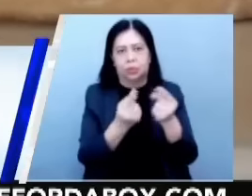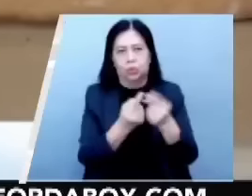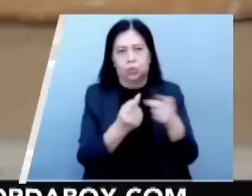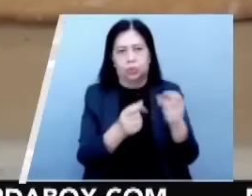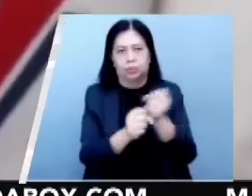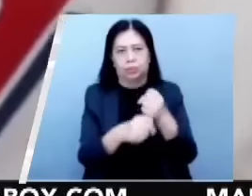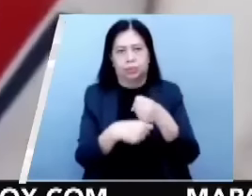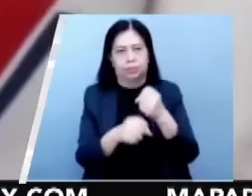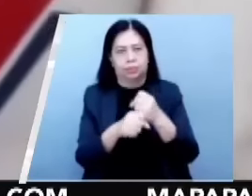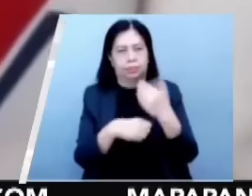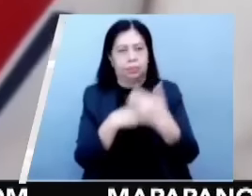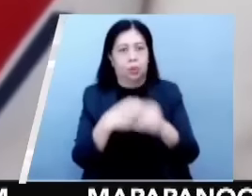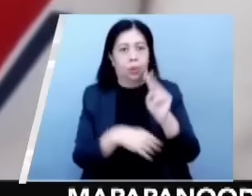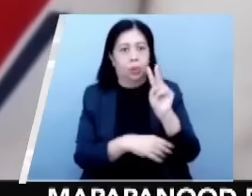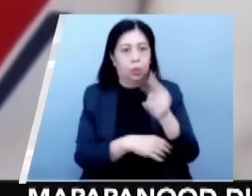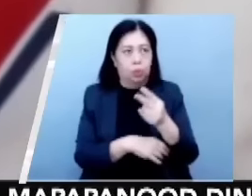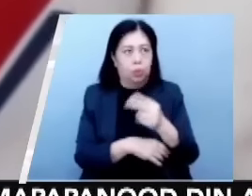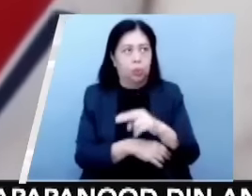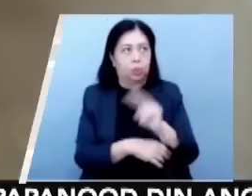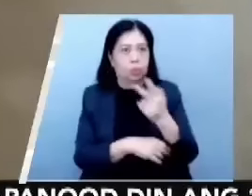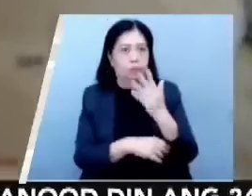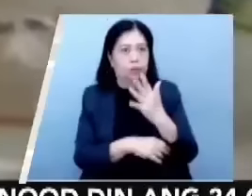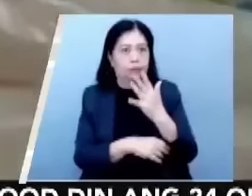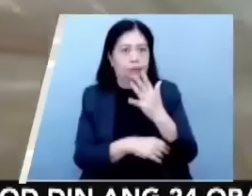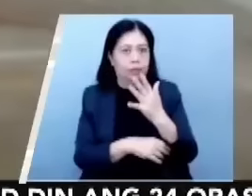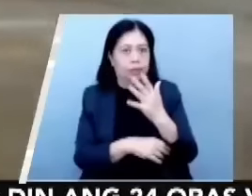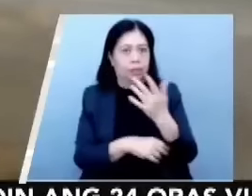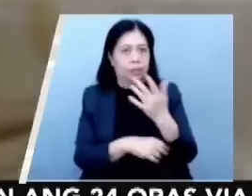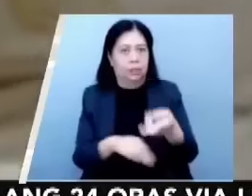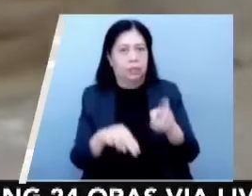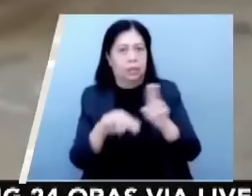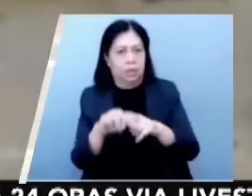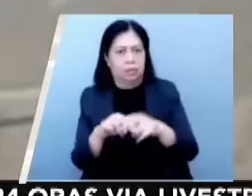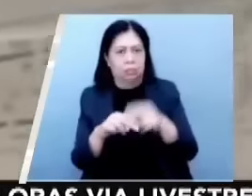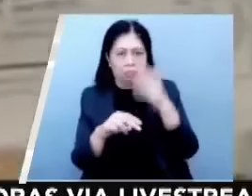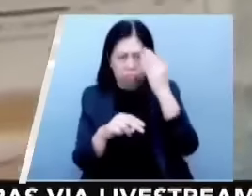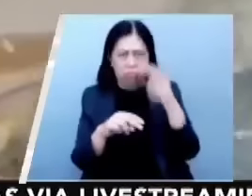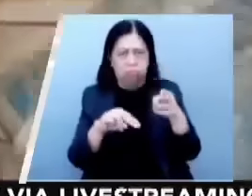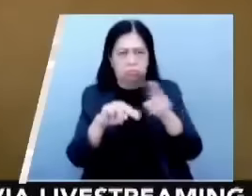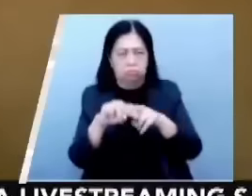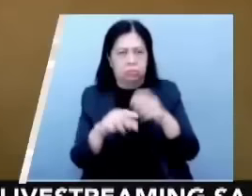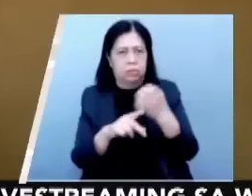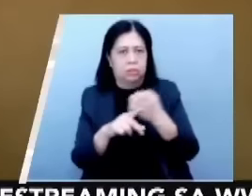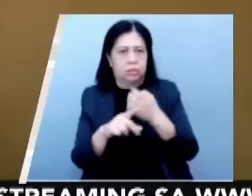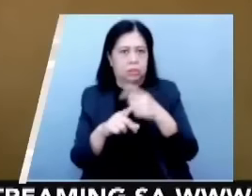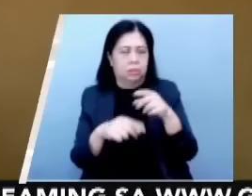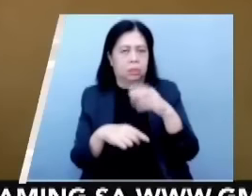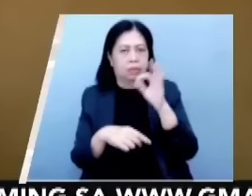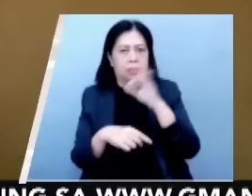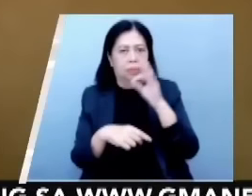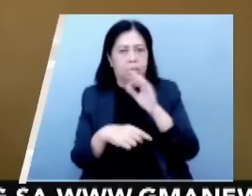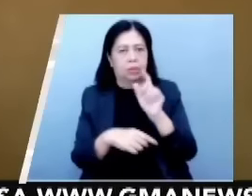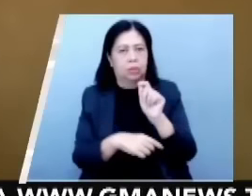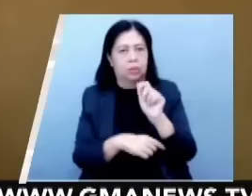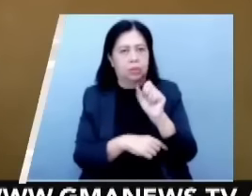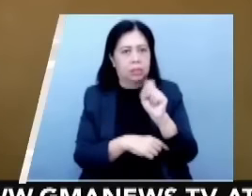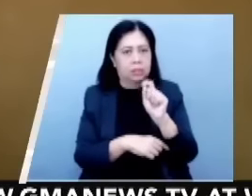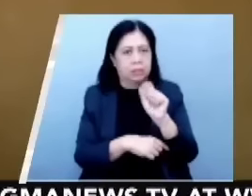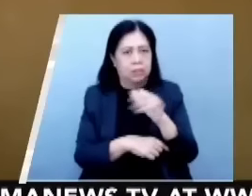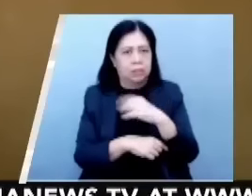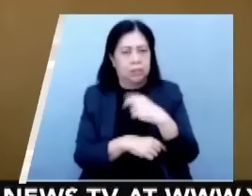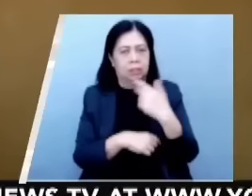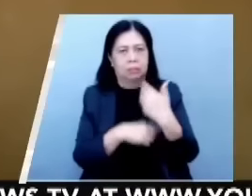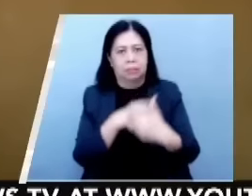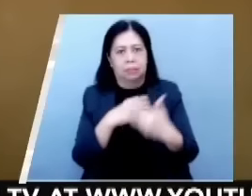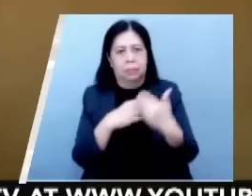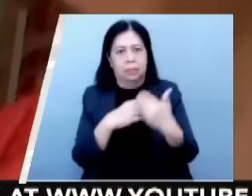2 pesos and 50 centavos na taas presyo ang hiling nilang dagdag sa presyo ng Pinoy Tasty at Pinoy Pandesal. Ito yung murang